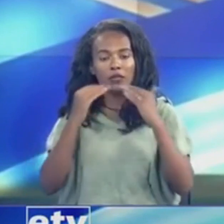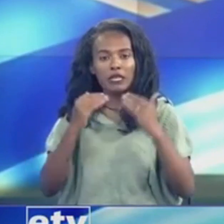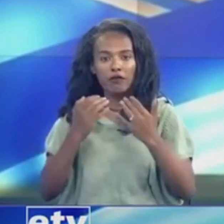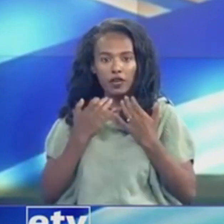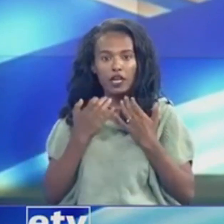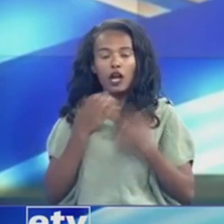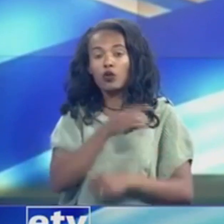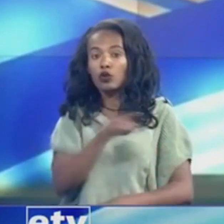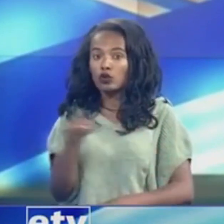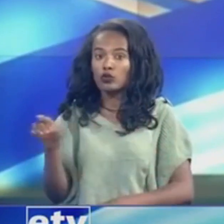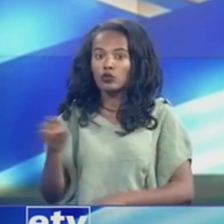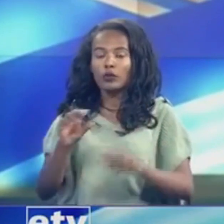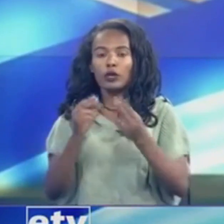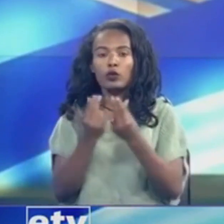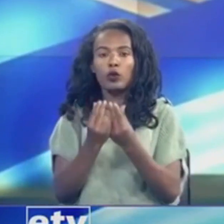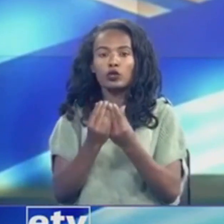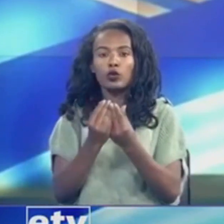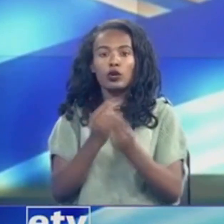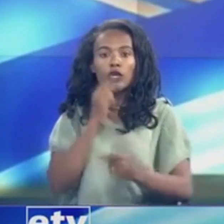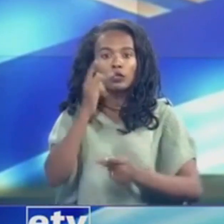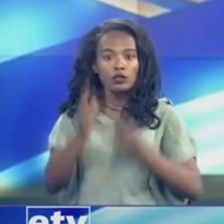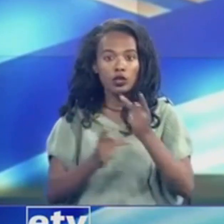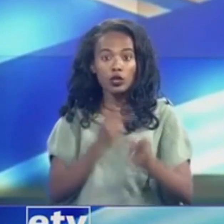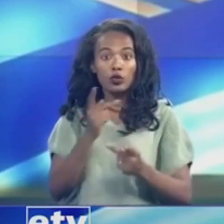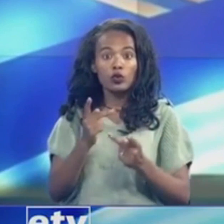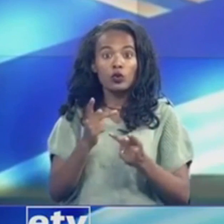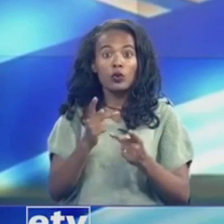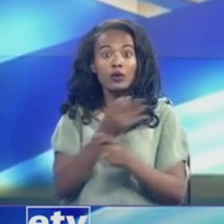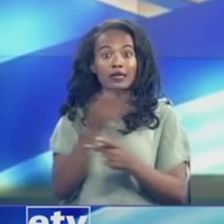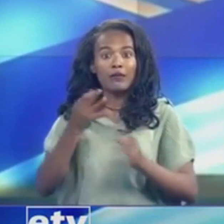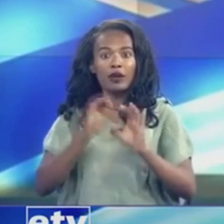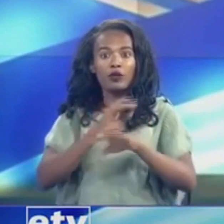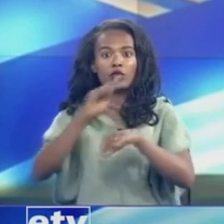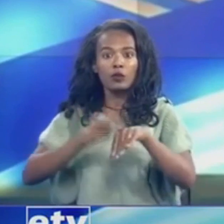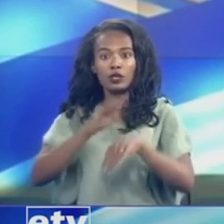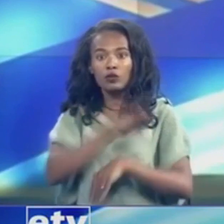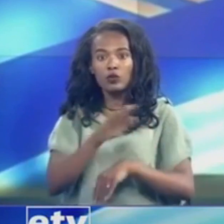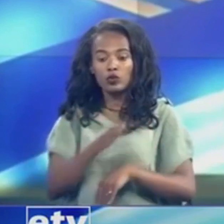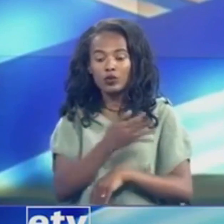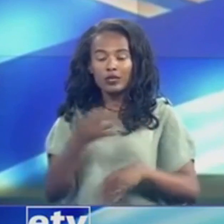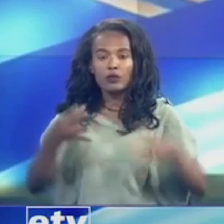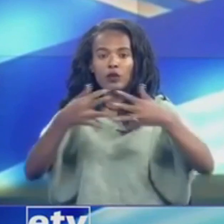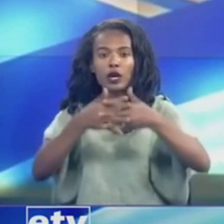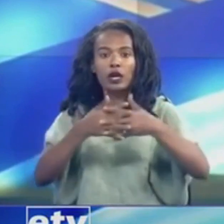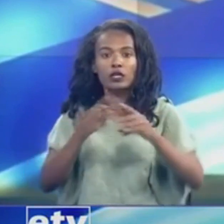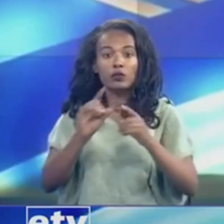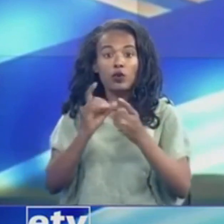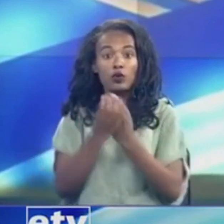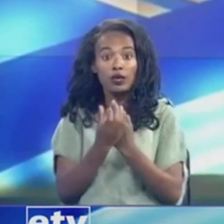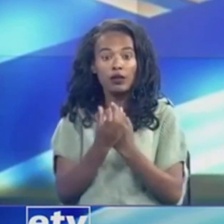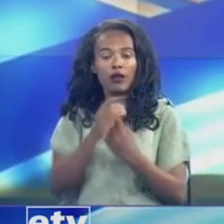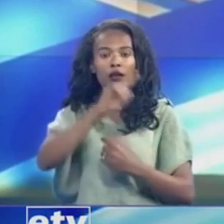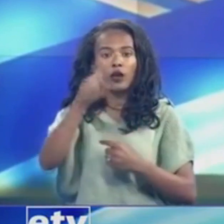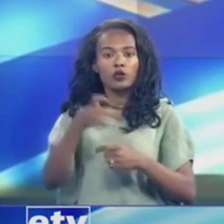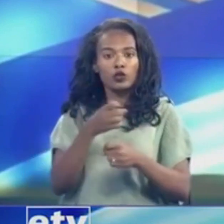እናንቱን በየቢሮአችሁ የዞሩ በደንብ አርገው የተመደቡ ልጆች በደንብ አርገው ኦርጋናይዝድ በሆነ መልኩ ጥያቄዎችን